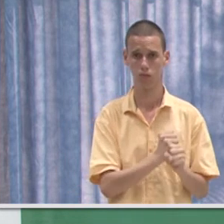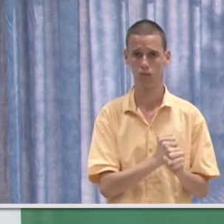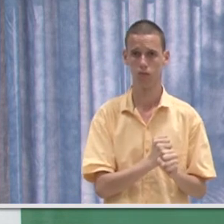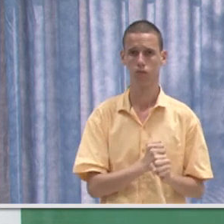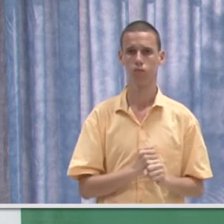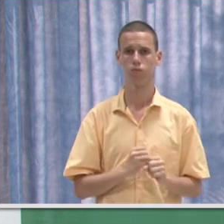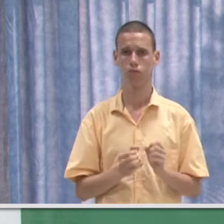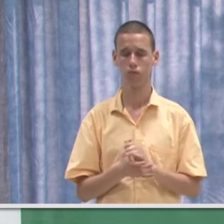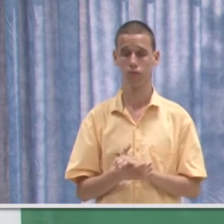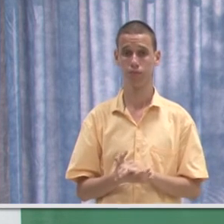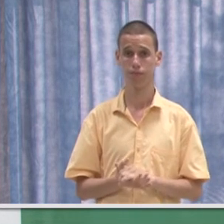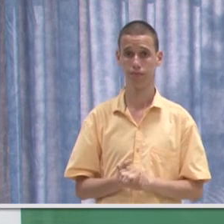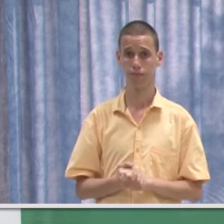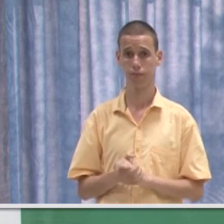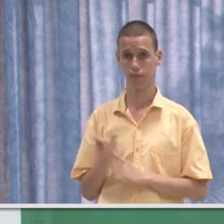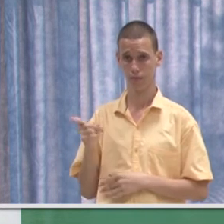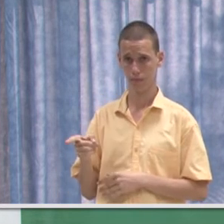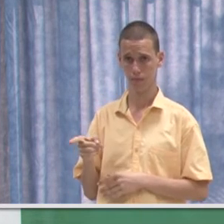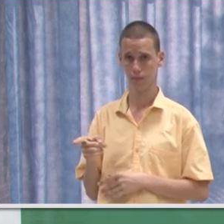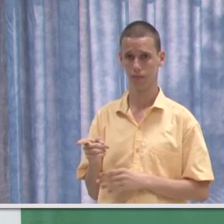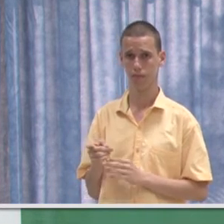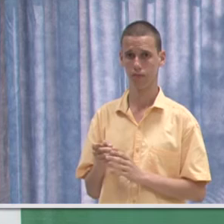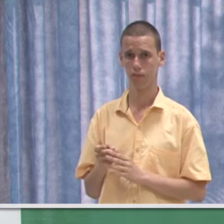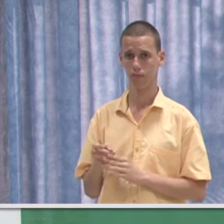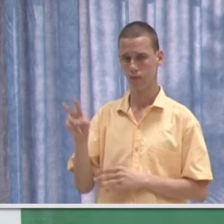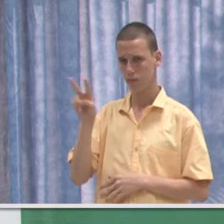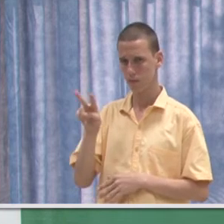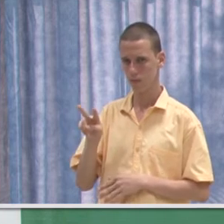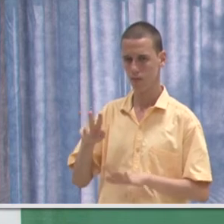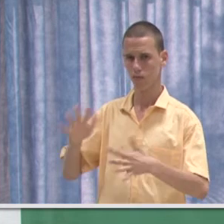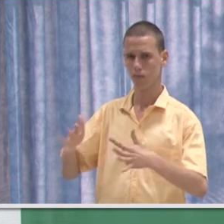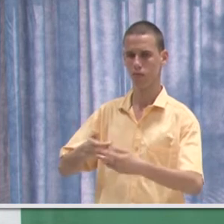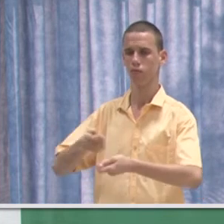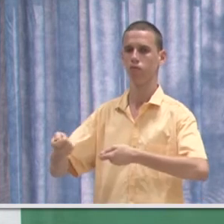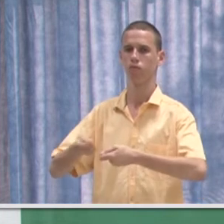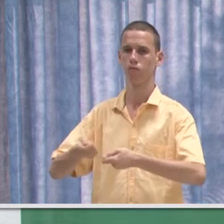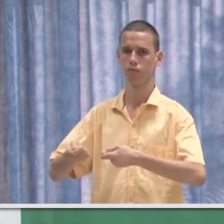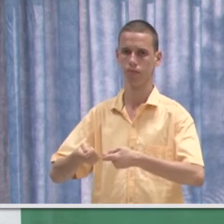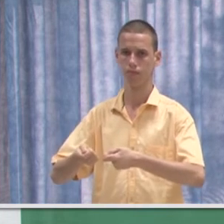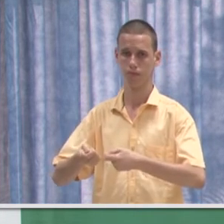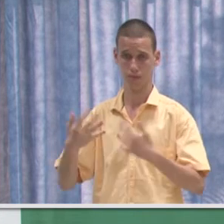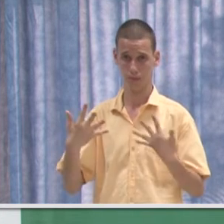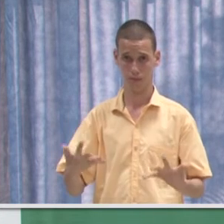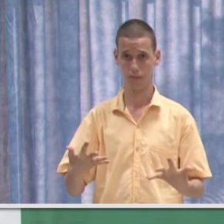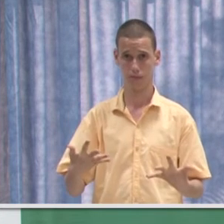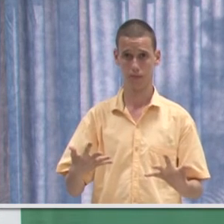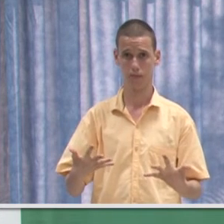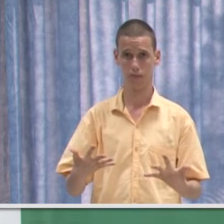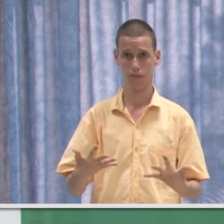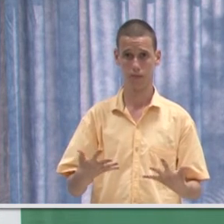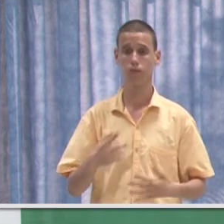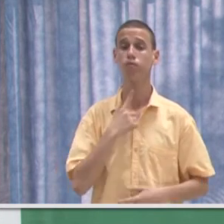tout dans l'église pour la foi musulmane je peux plan pour commencer en zin justement nous fait faire un meeting avec autres là à